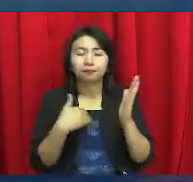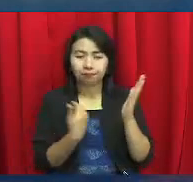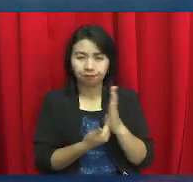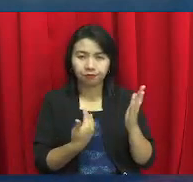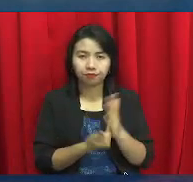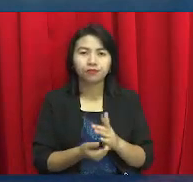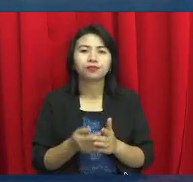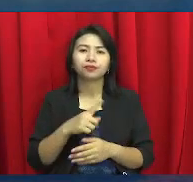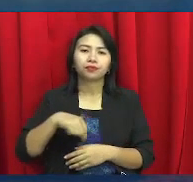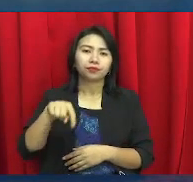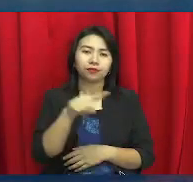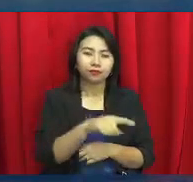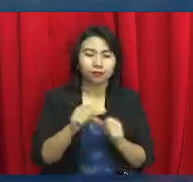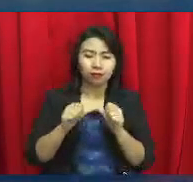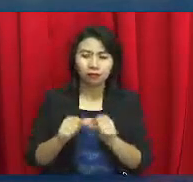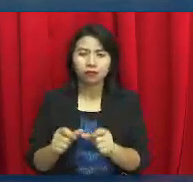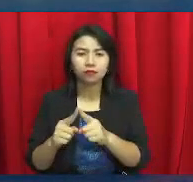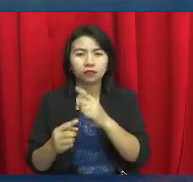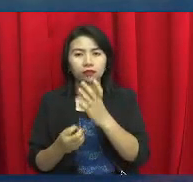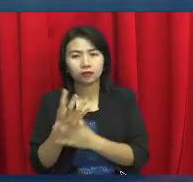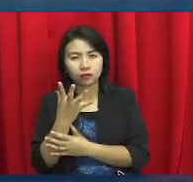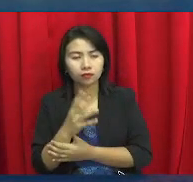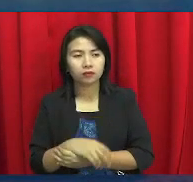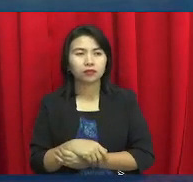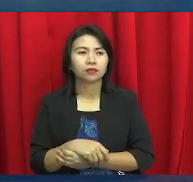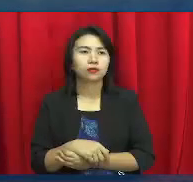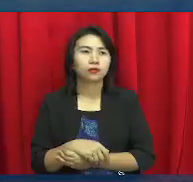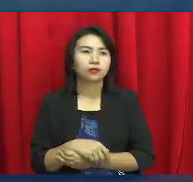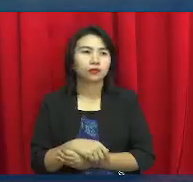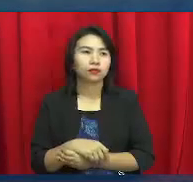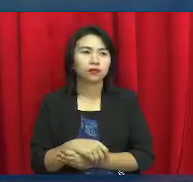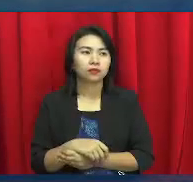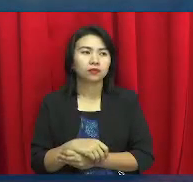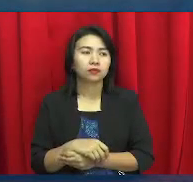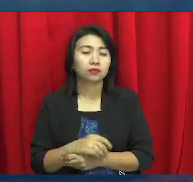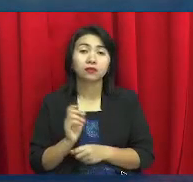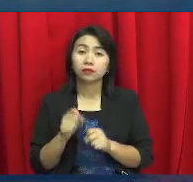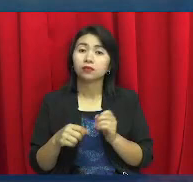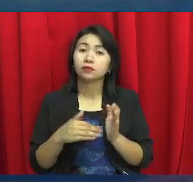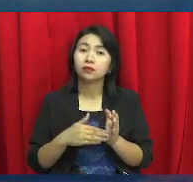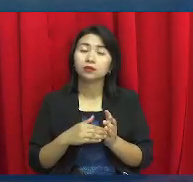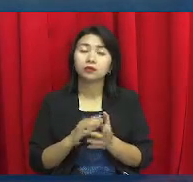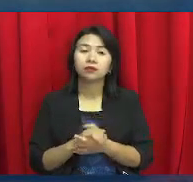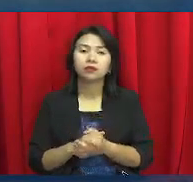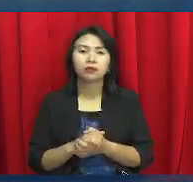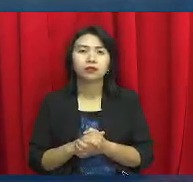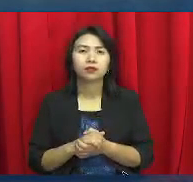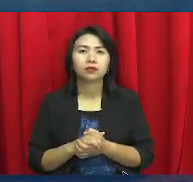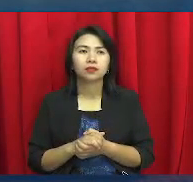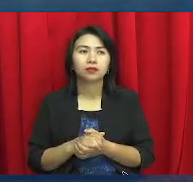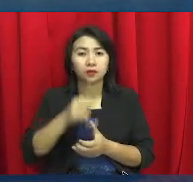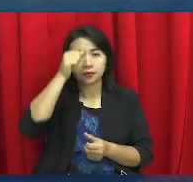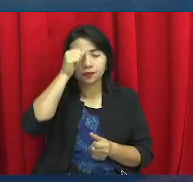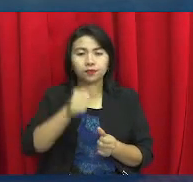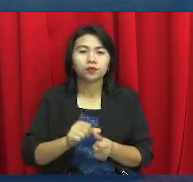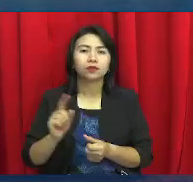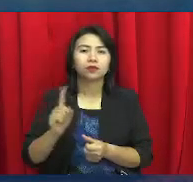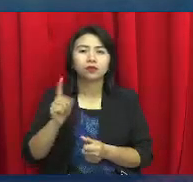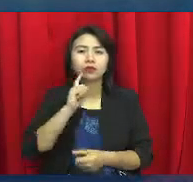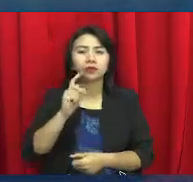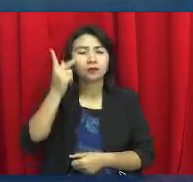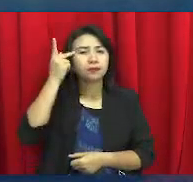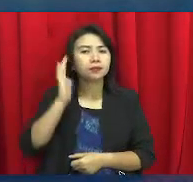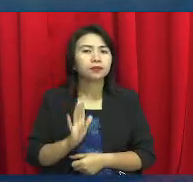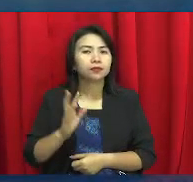na tayo po ay lumalago sa isang simbahan na inilagay ka ng Panginoon. Tandaan niyo po yung pinakaunang sinabi ni Pastor RJ